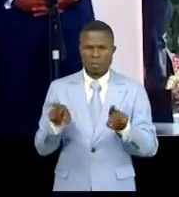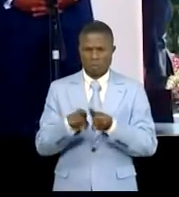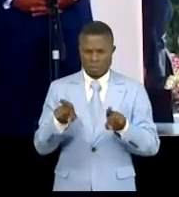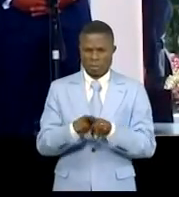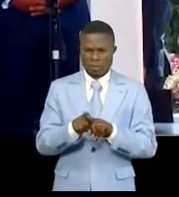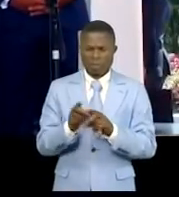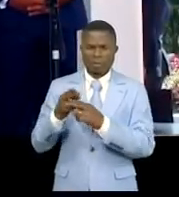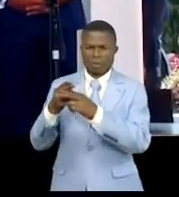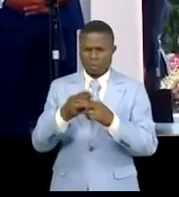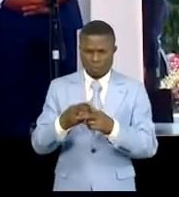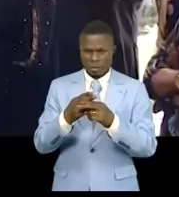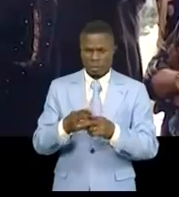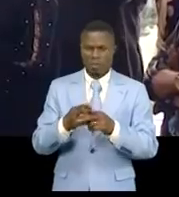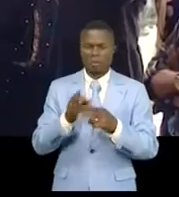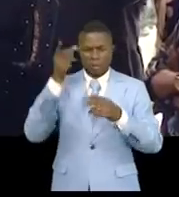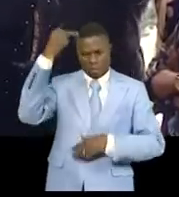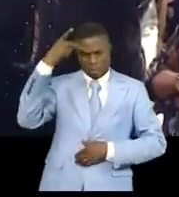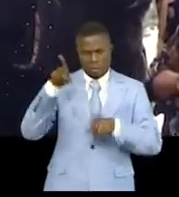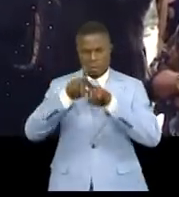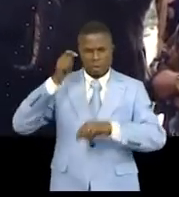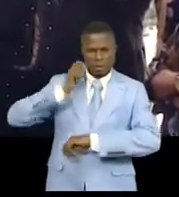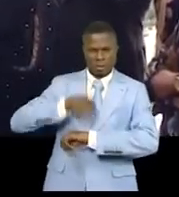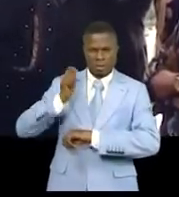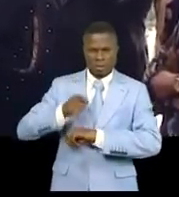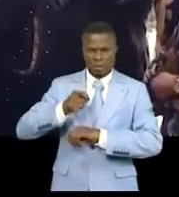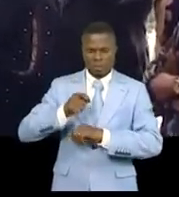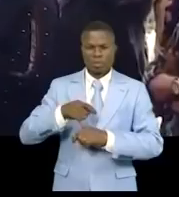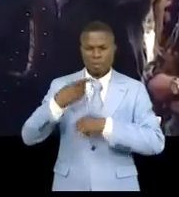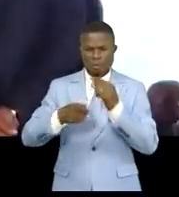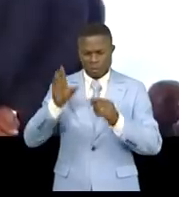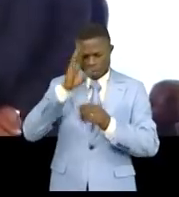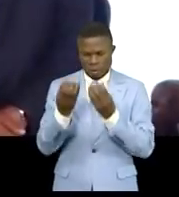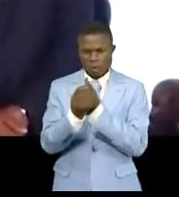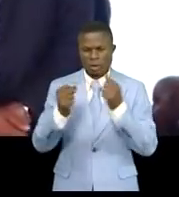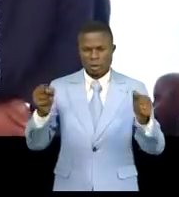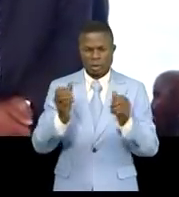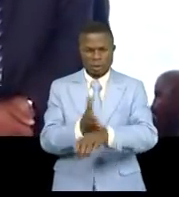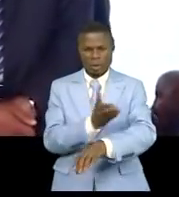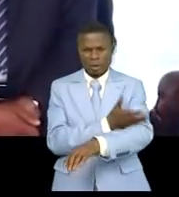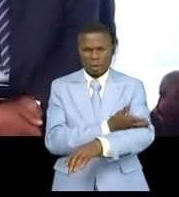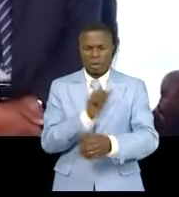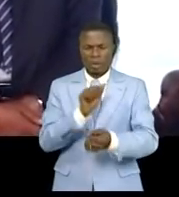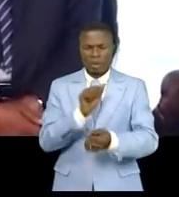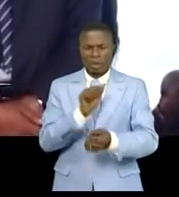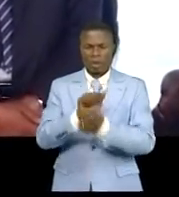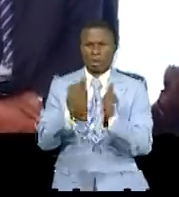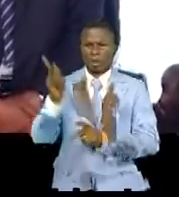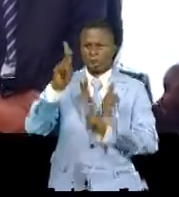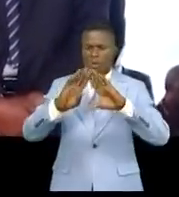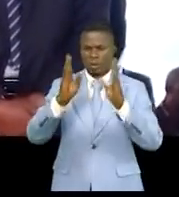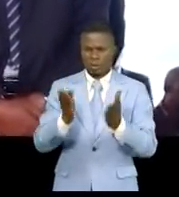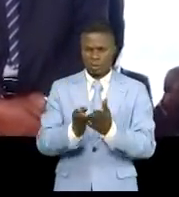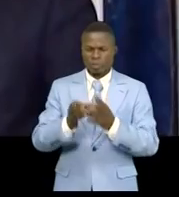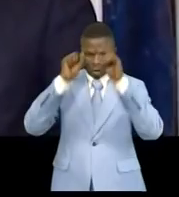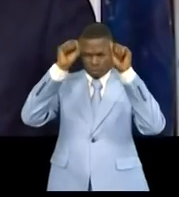à la sécurité, la politique et la justice et sont en train de se relever à travers la persévérance de leur peuple, a indiqué le